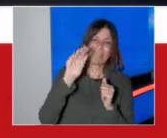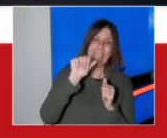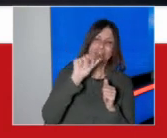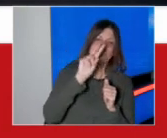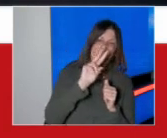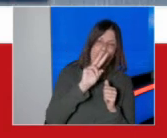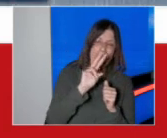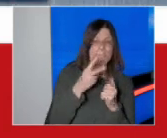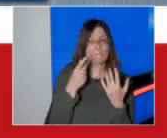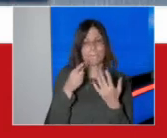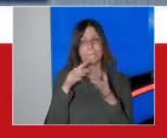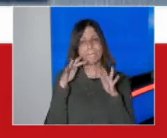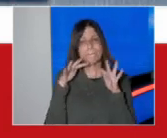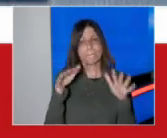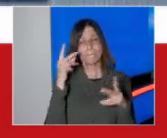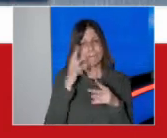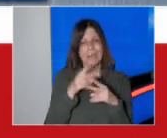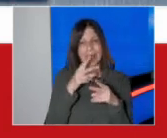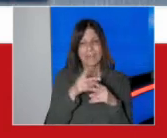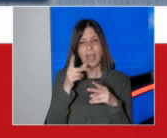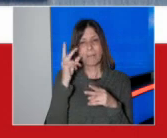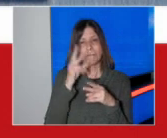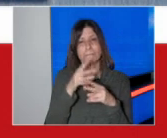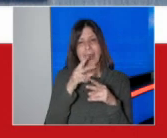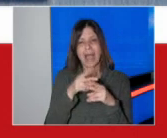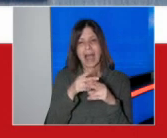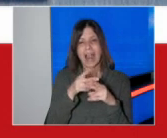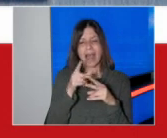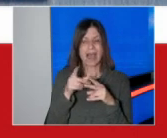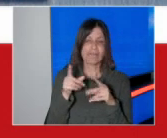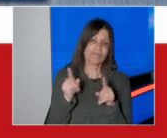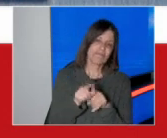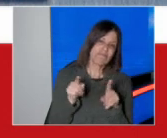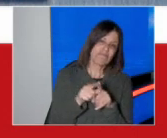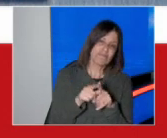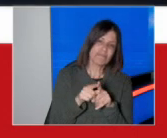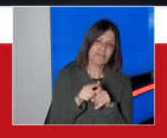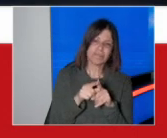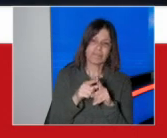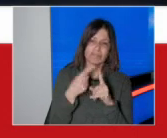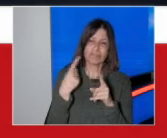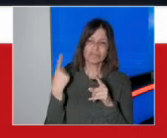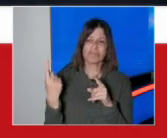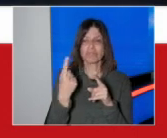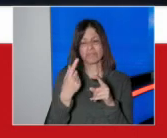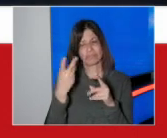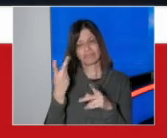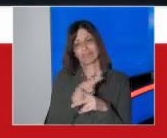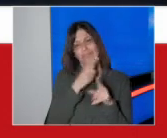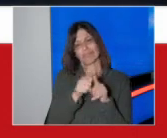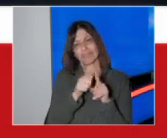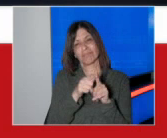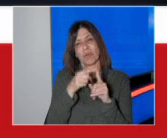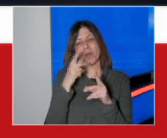יעזוב אותנו? כמגפה, לא מגפה, כמחלה אנדמית לחלוטין, כמו שאנחנו רואים בחלק ממדינות אירופה? תראה, אנחנו מאוד